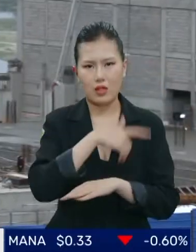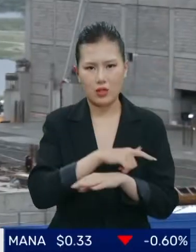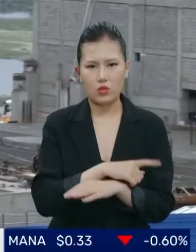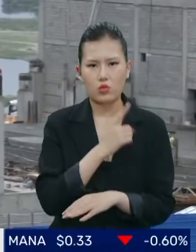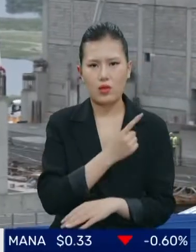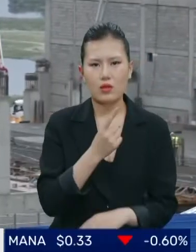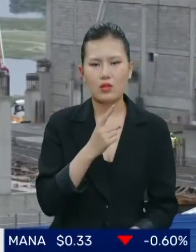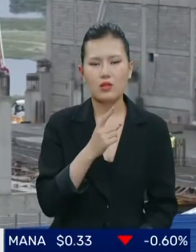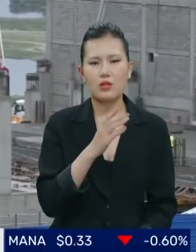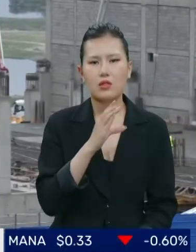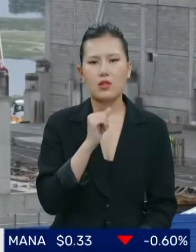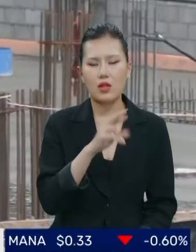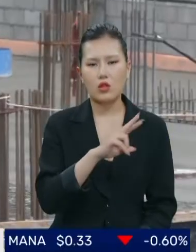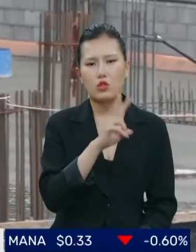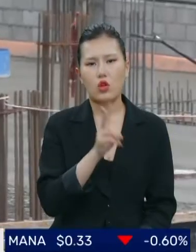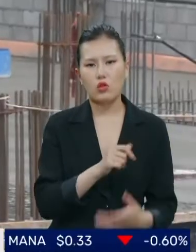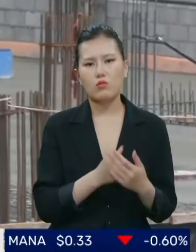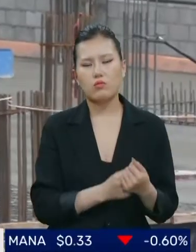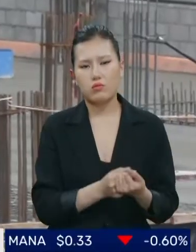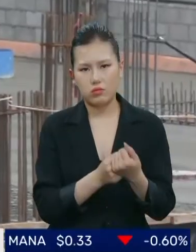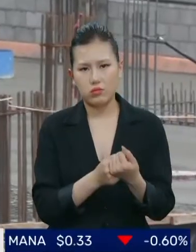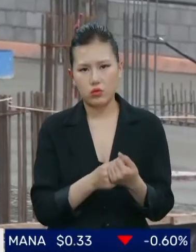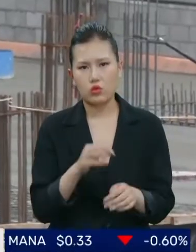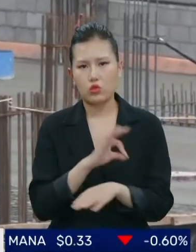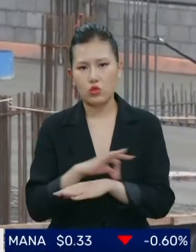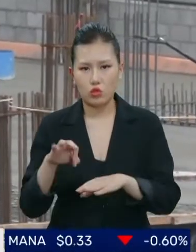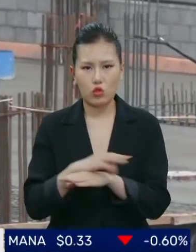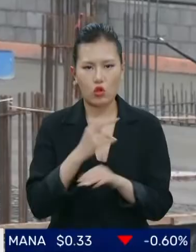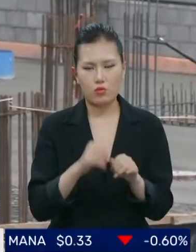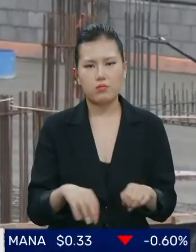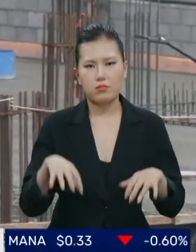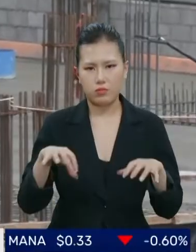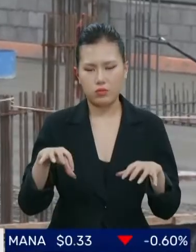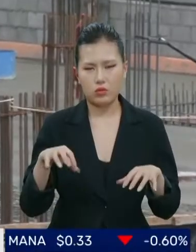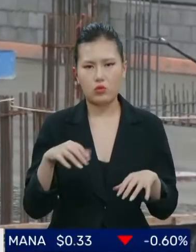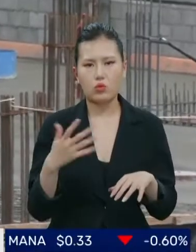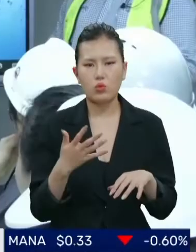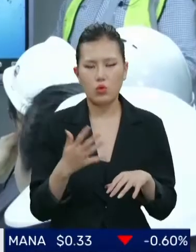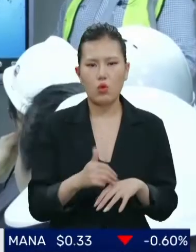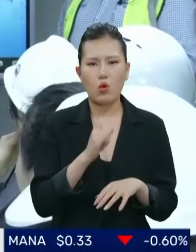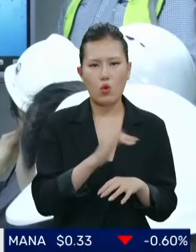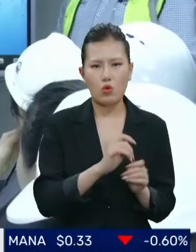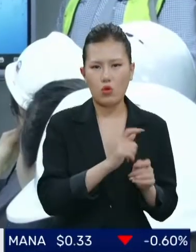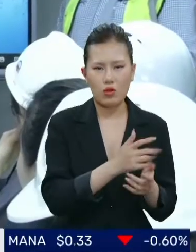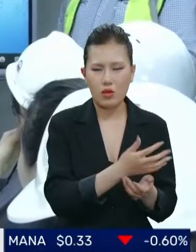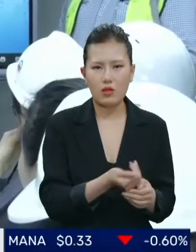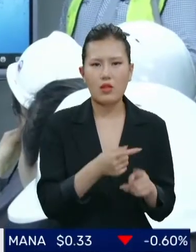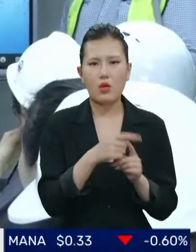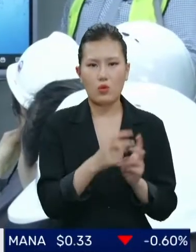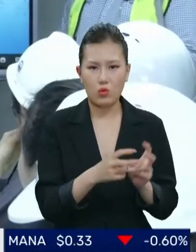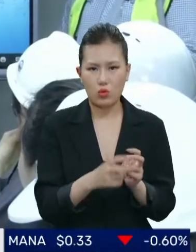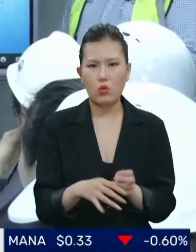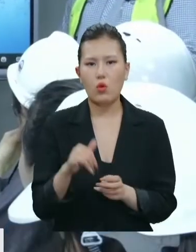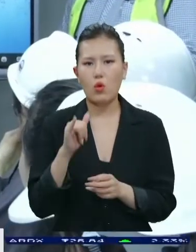хийж ус гүн цэвэршүүлэх үйлдвэрээс гадна хоёр төсөл хэрэгжүүлж байгаа. Үүнд хаягдл ус дахин боловсруулах үйлдвэр болон усны салбарын доктортой байдлыг